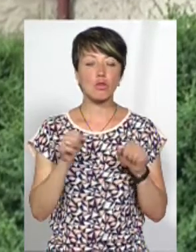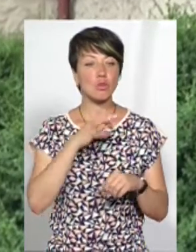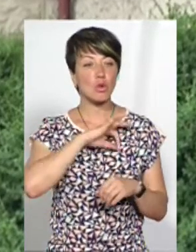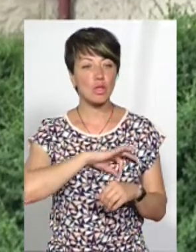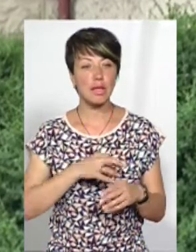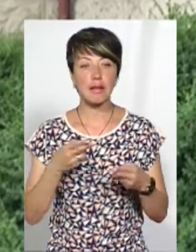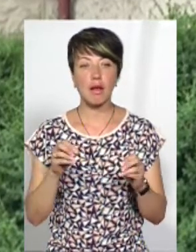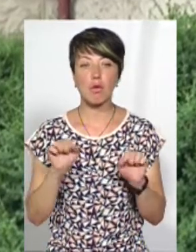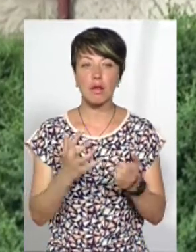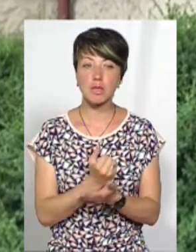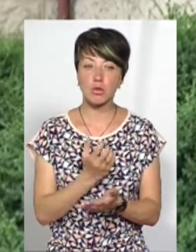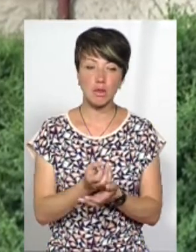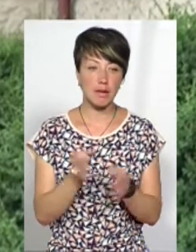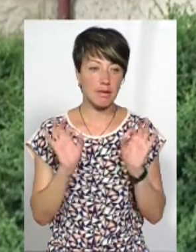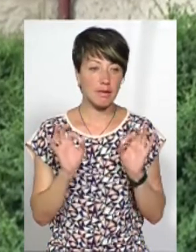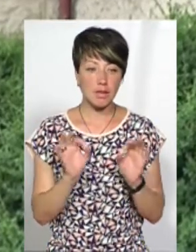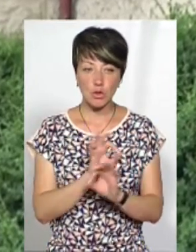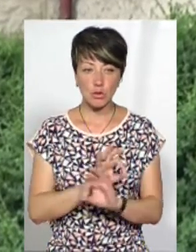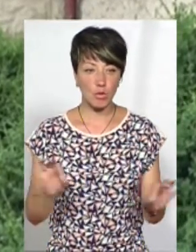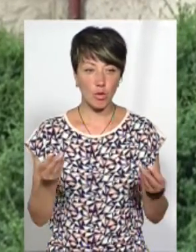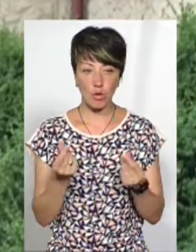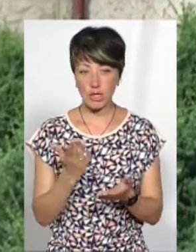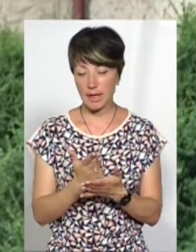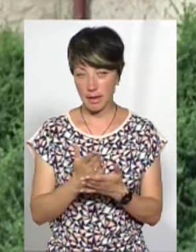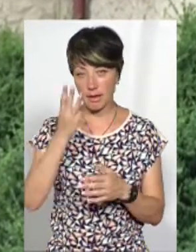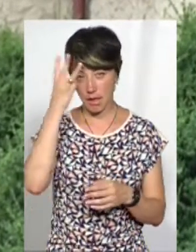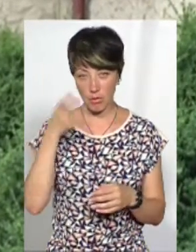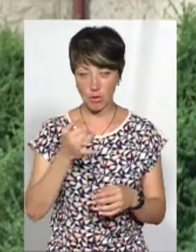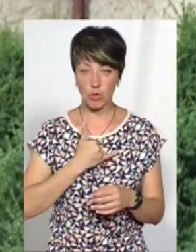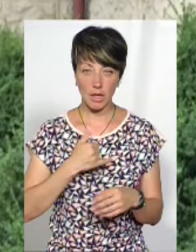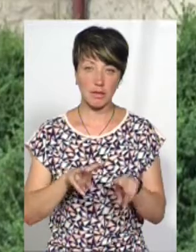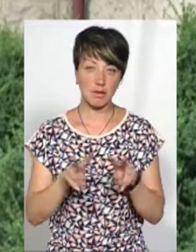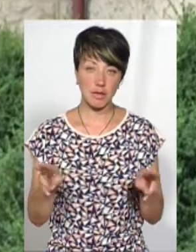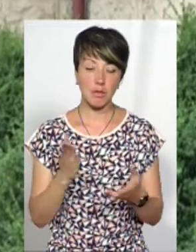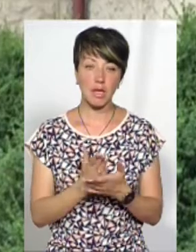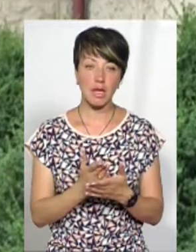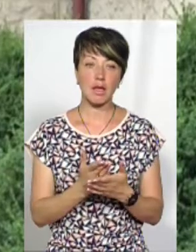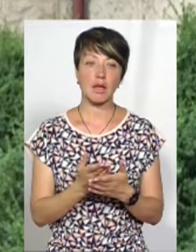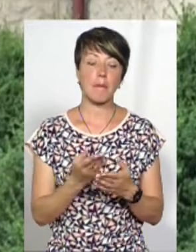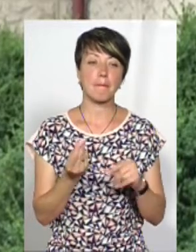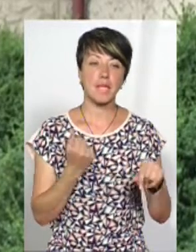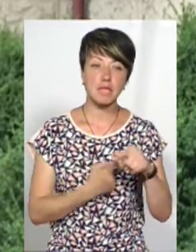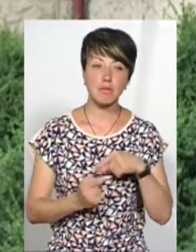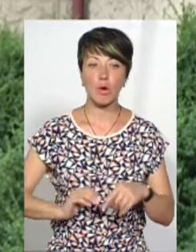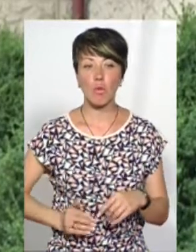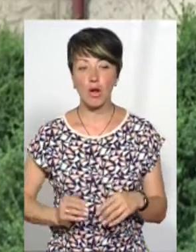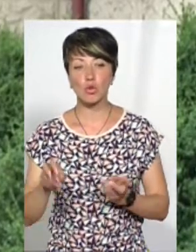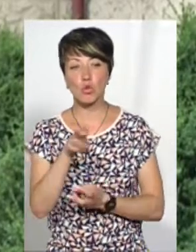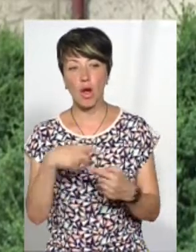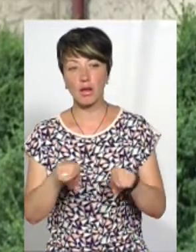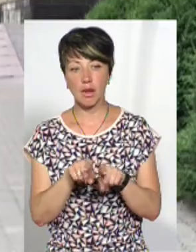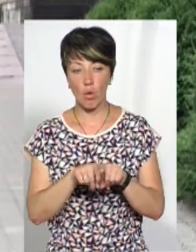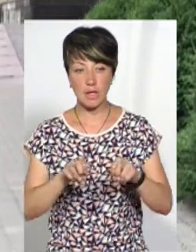корисна, де вона могла би заробляти класні гроші, а є реально на Хмельниччині, тут у нас так само є підприємці, ці компанії, які шукають